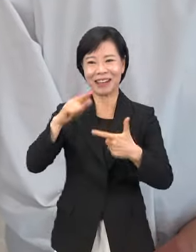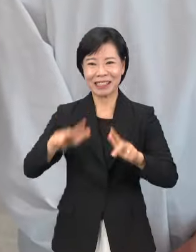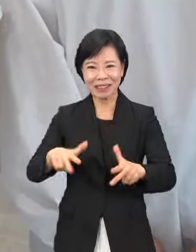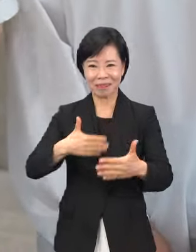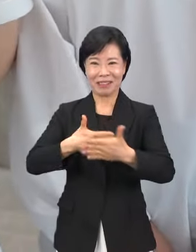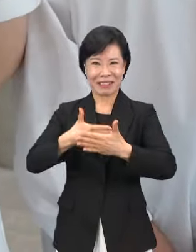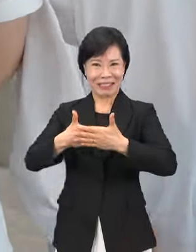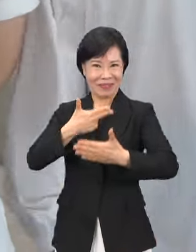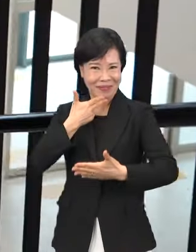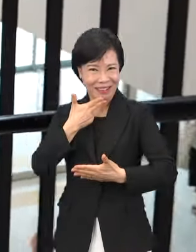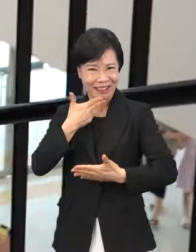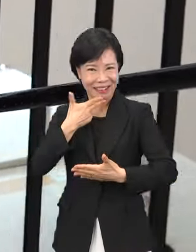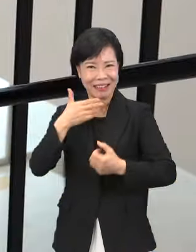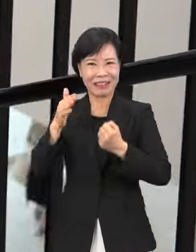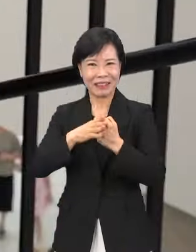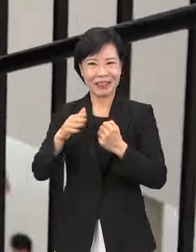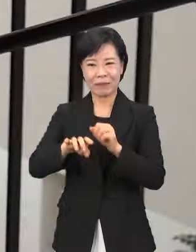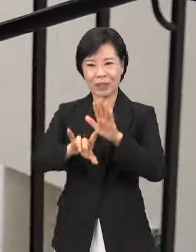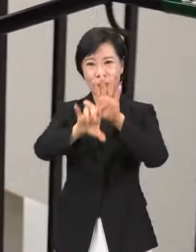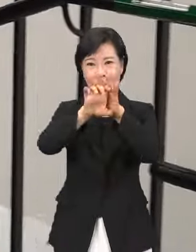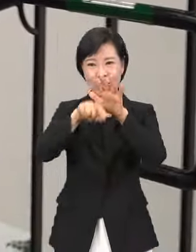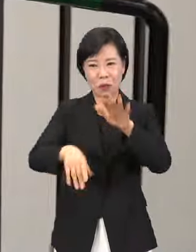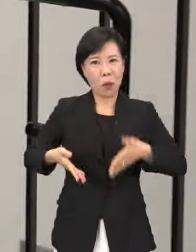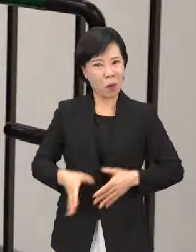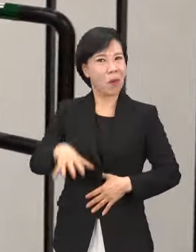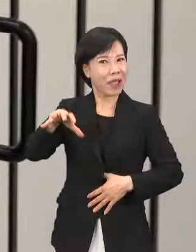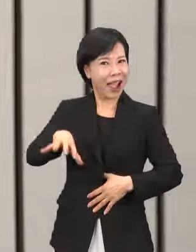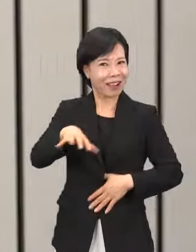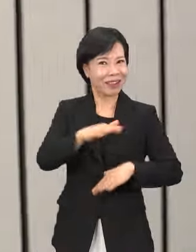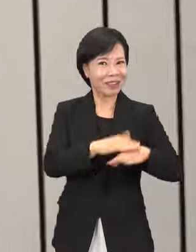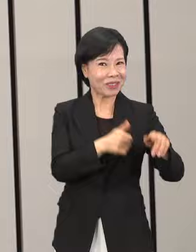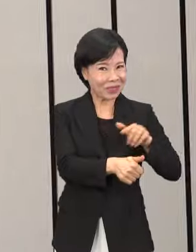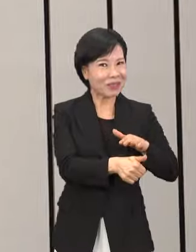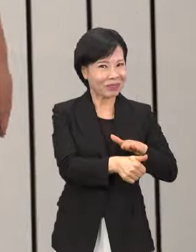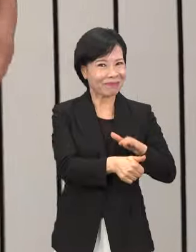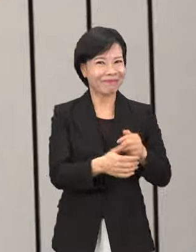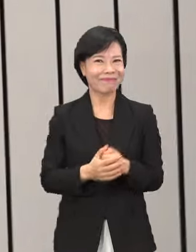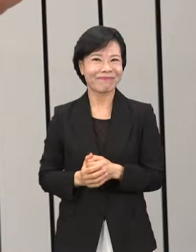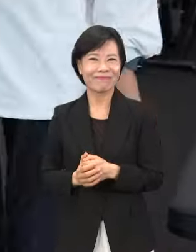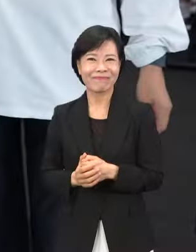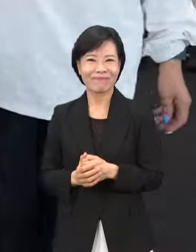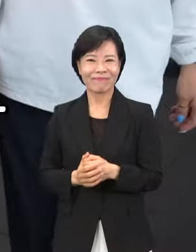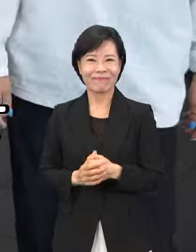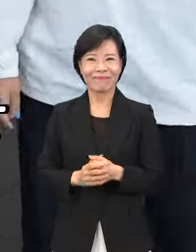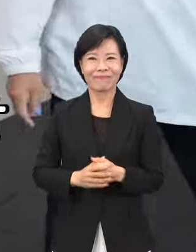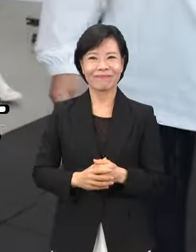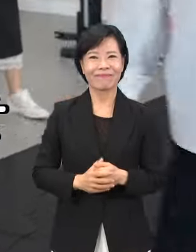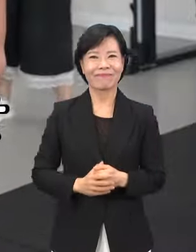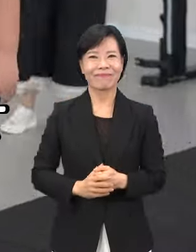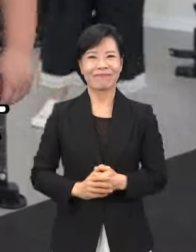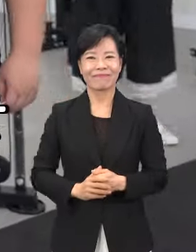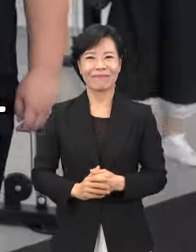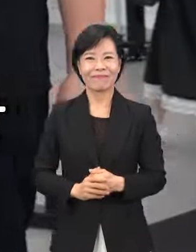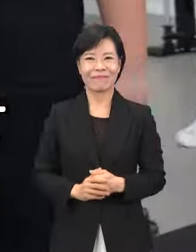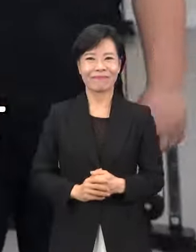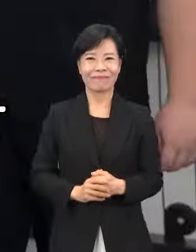없으신데. 이곳 표선이 고향인 오혜진 선수. 두 번째라고 하시는데. 잡고.